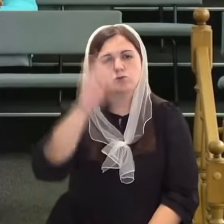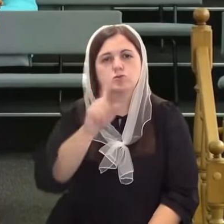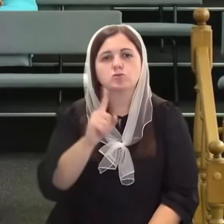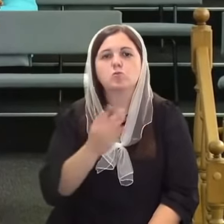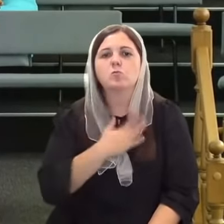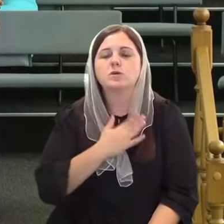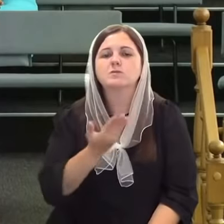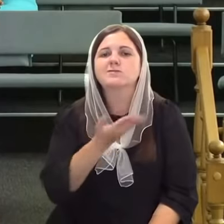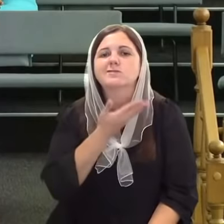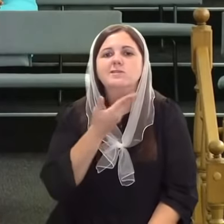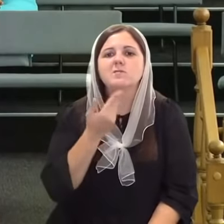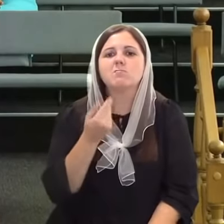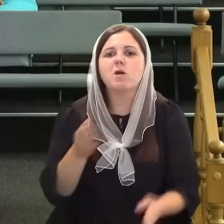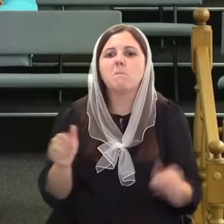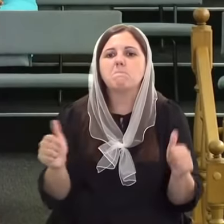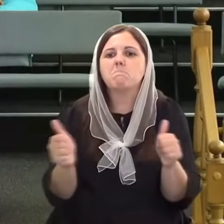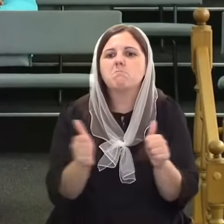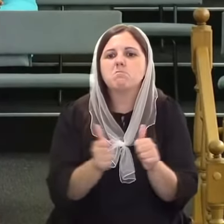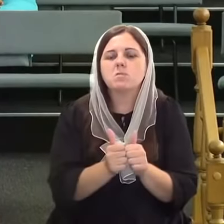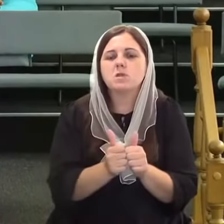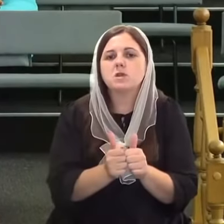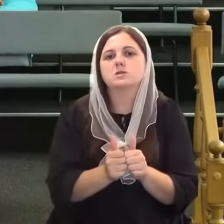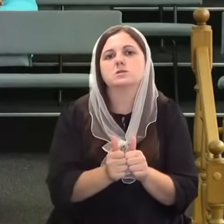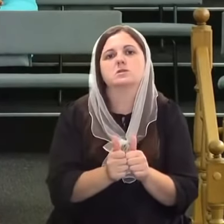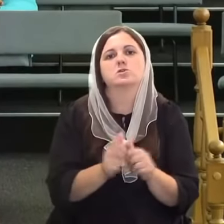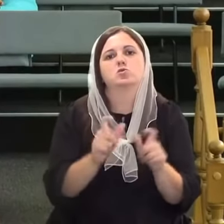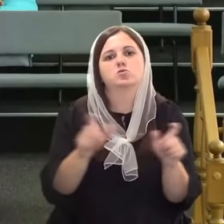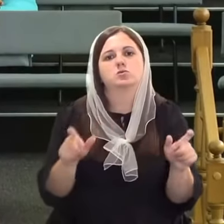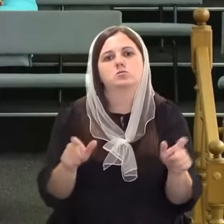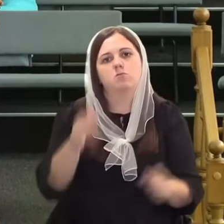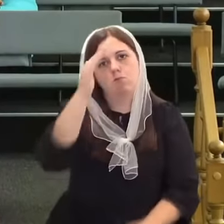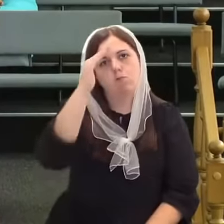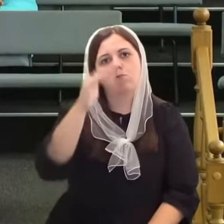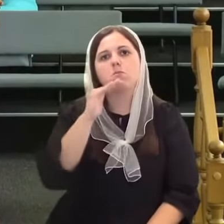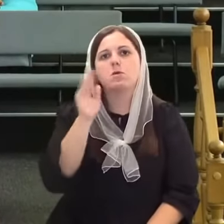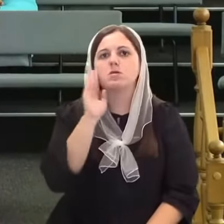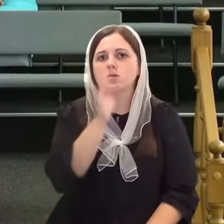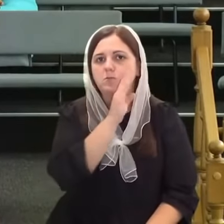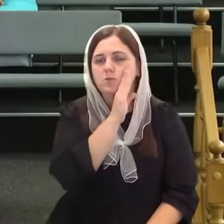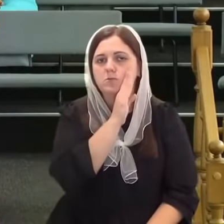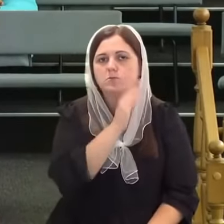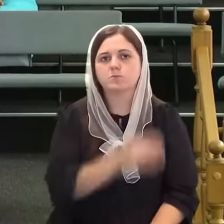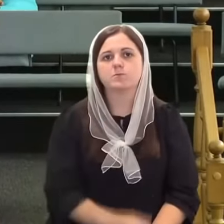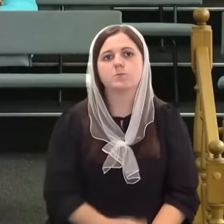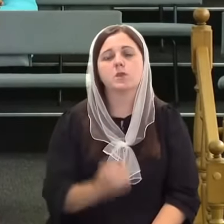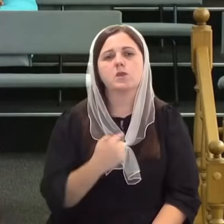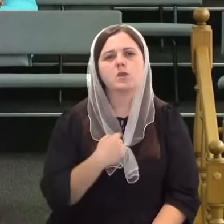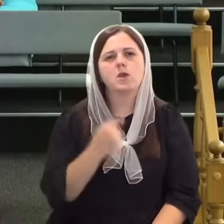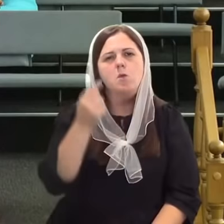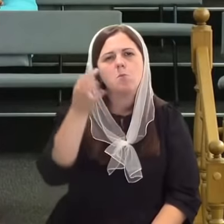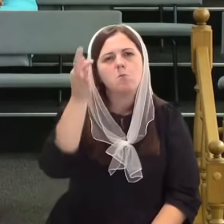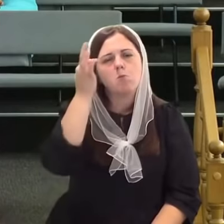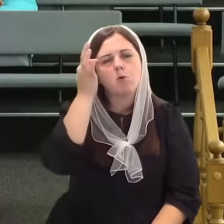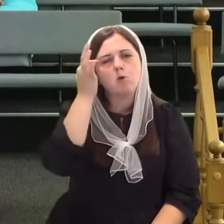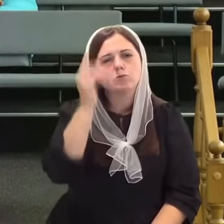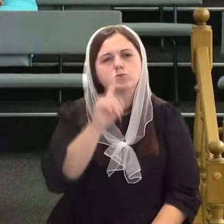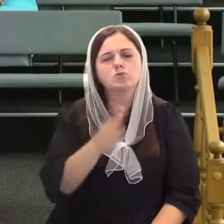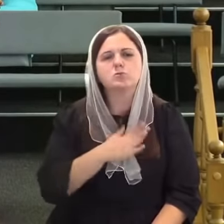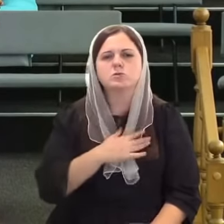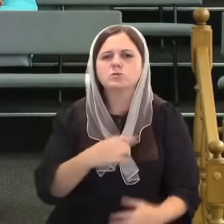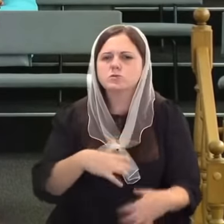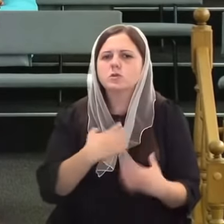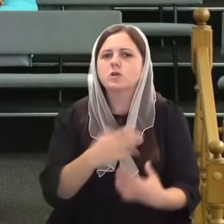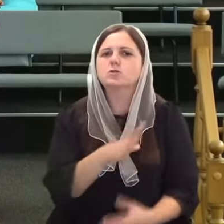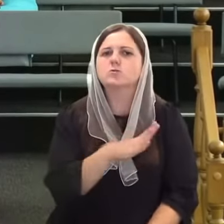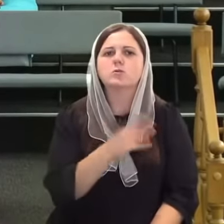самых близких для меня людей. Это отца и матери. Я помню, что мне очень страшно стало,